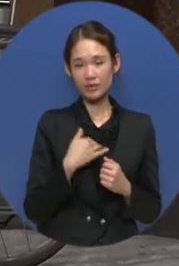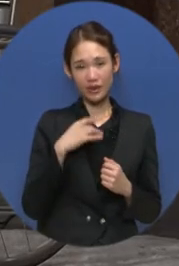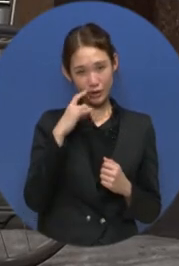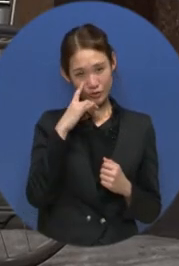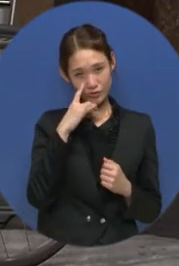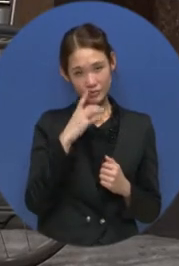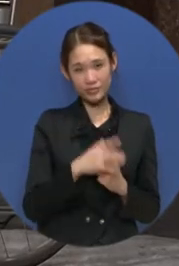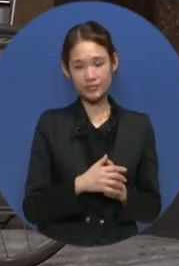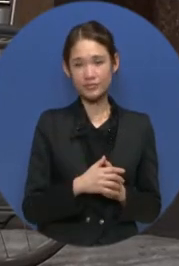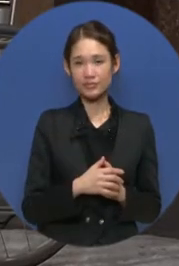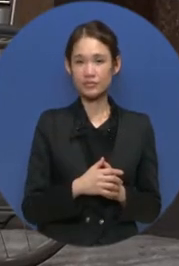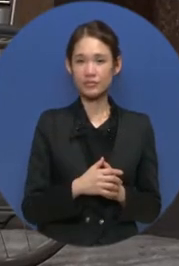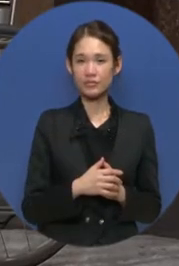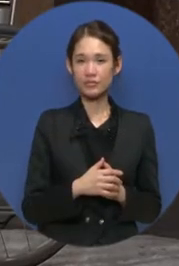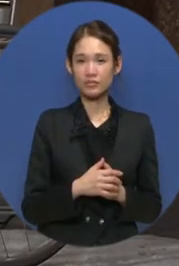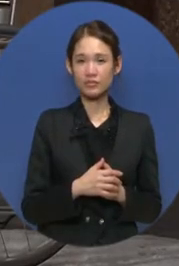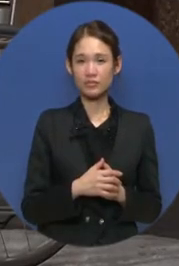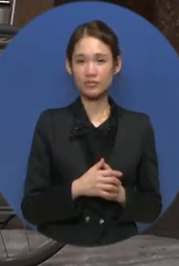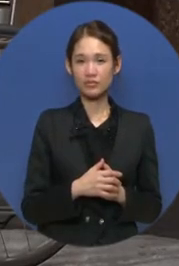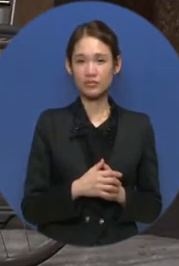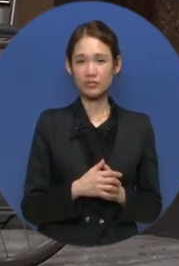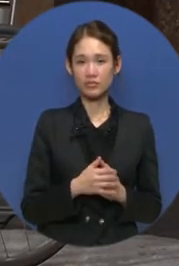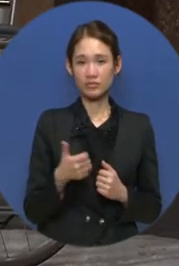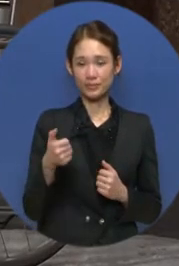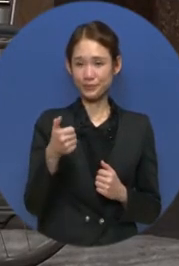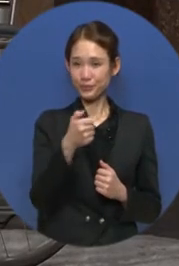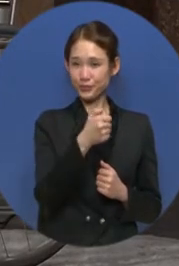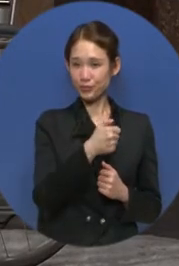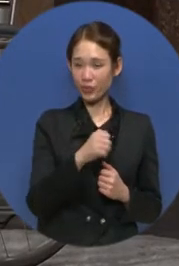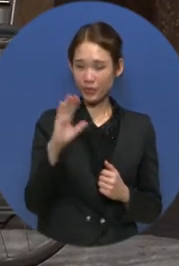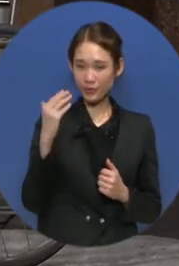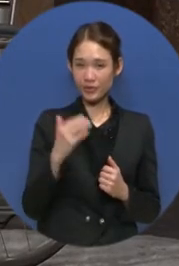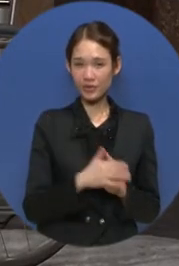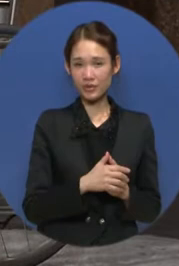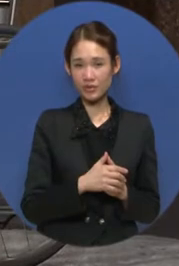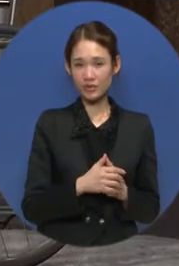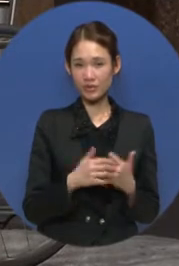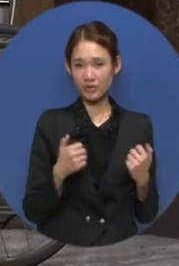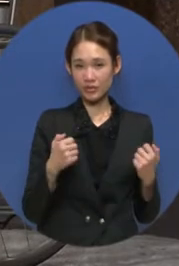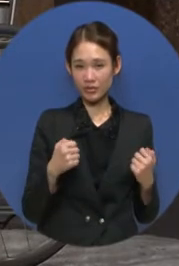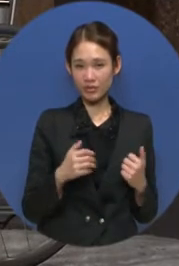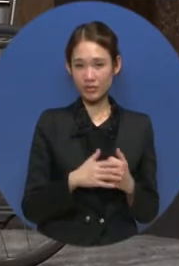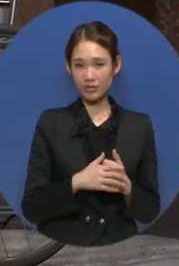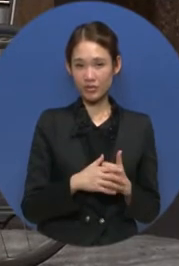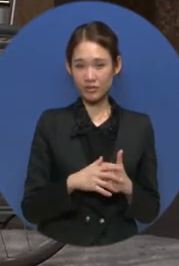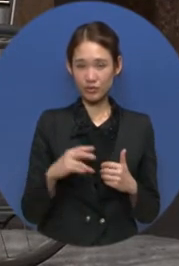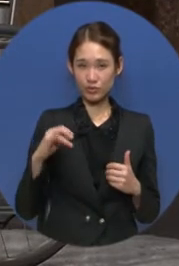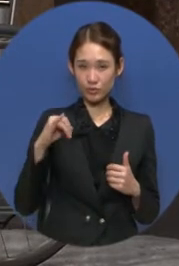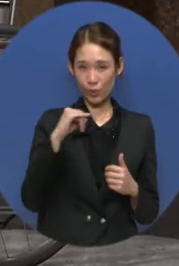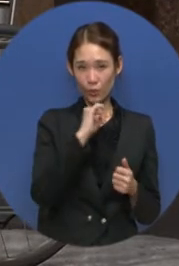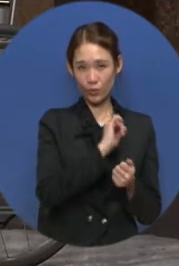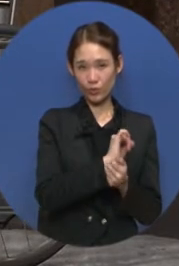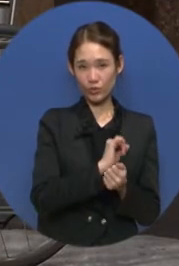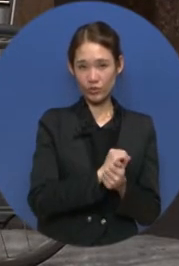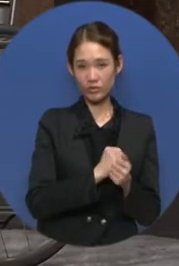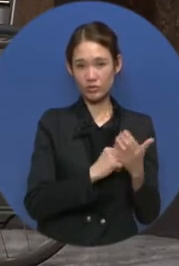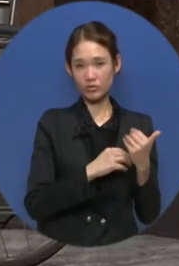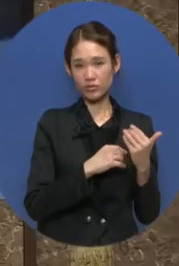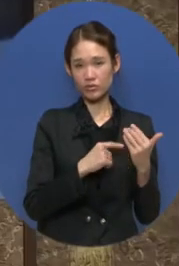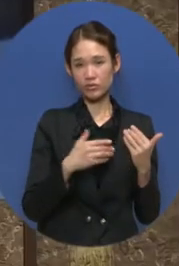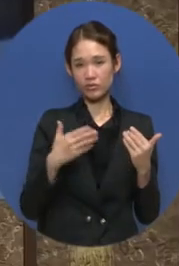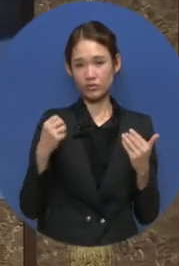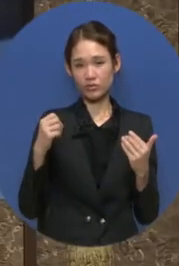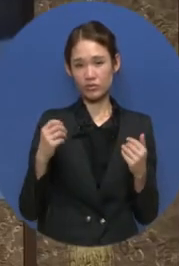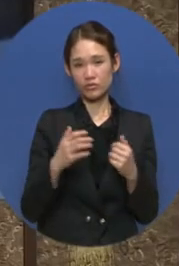궁금해가지고. 그 여기 잡고 이렇게 뿌려 주시면 됩니다. 그럼 이렇게 그 소독이 균이 네. 거의 99.9%가 네,